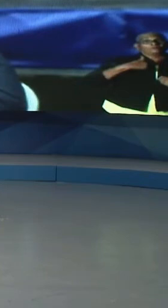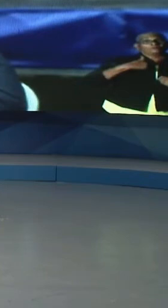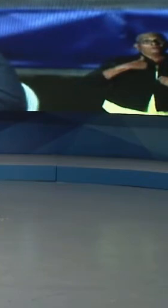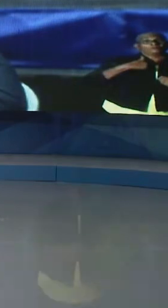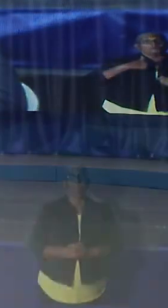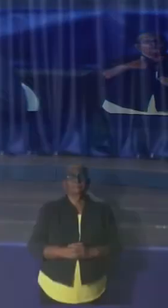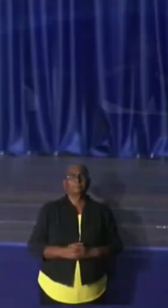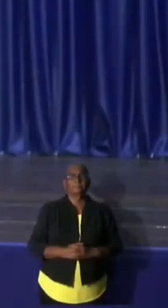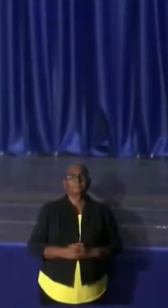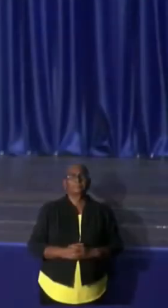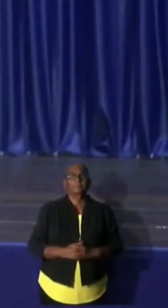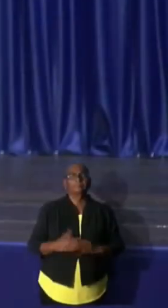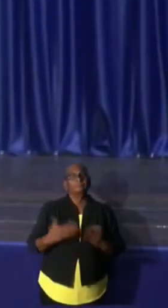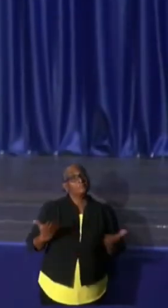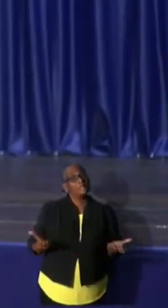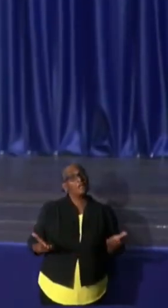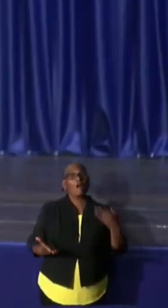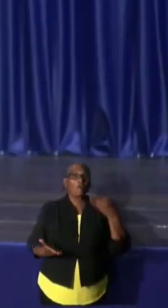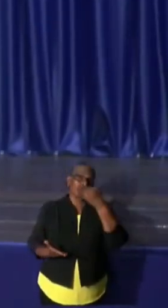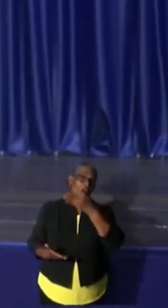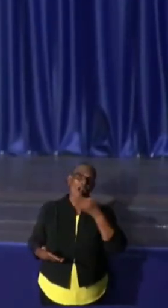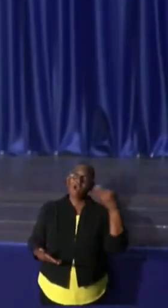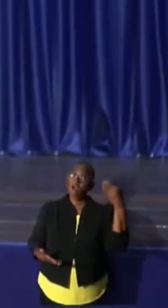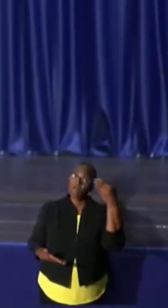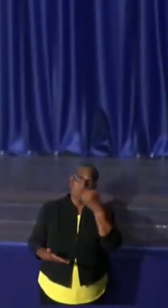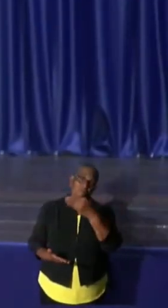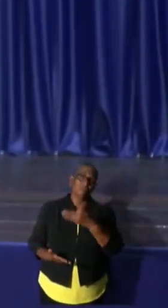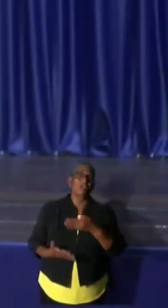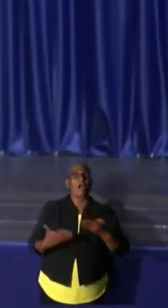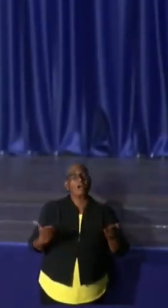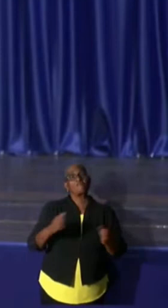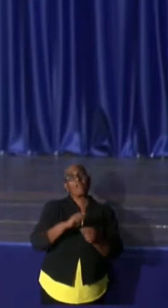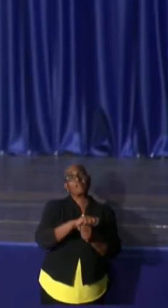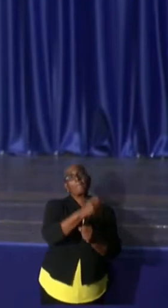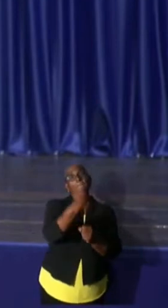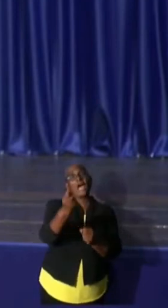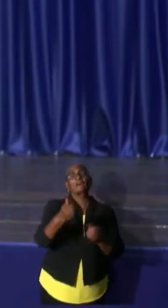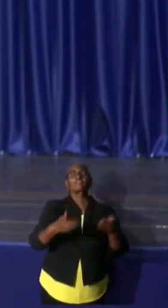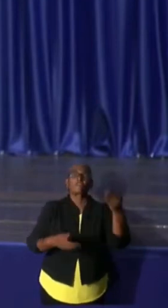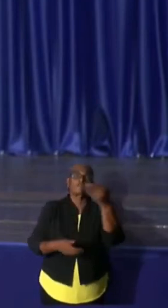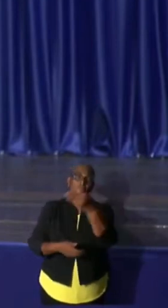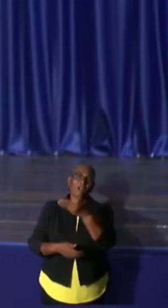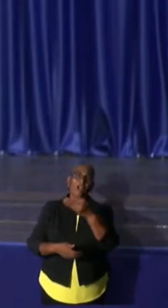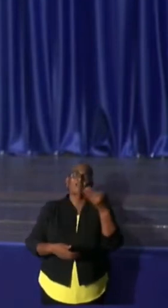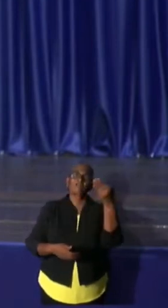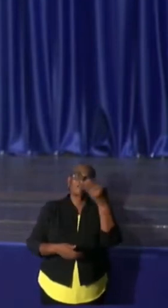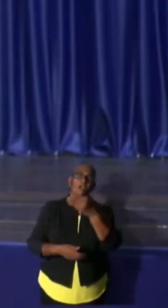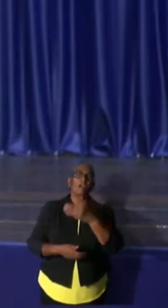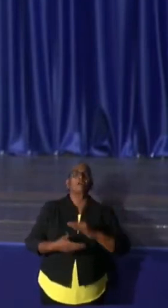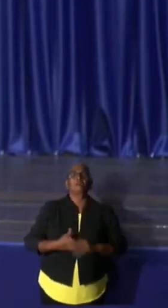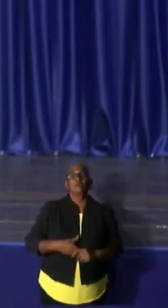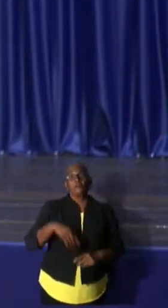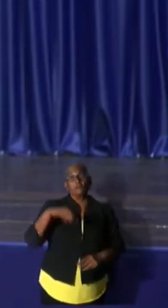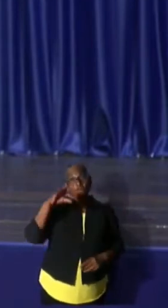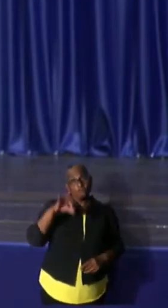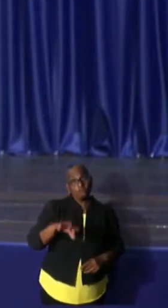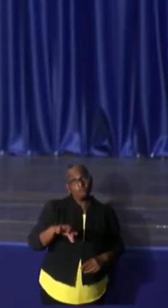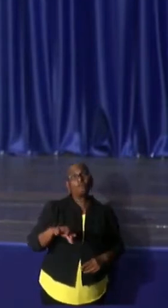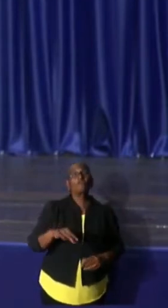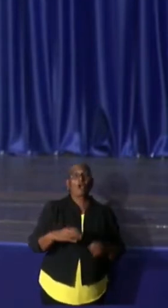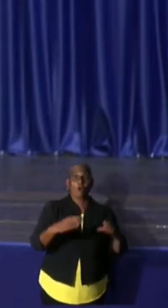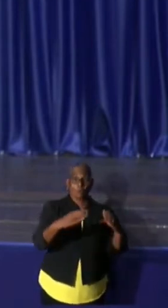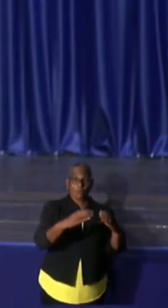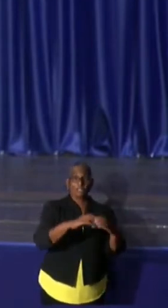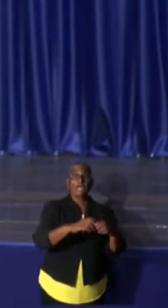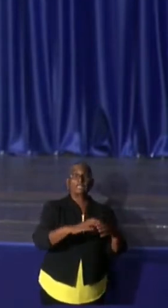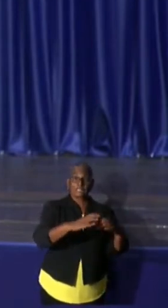gaan. Dit zei minister Umar Ramadien van Volksgezondheid gisteren op de COVID-persconferentie. De bewaking is om te garanderen